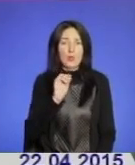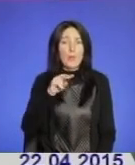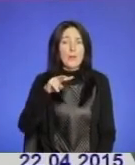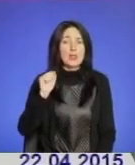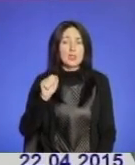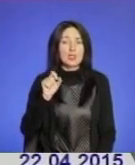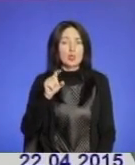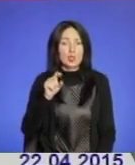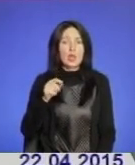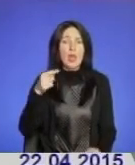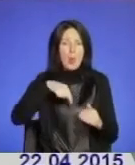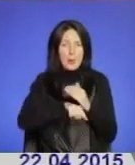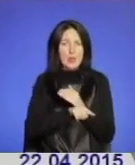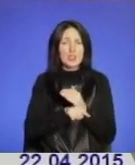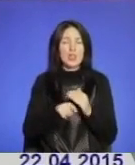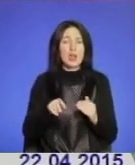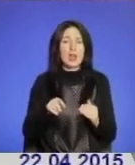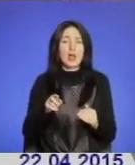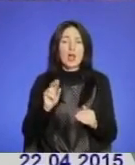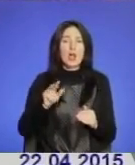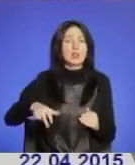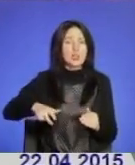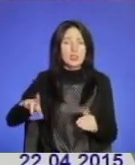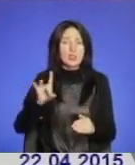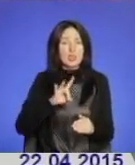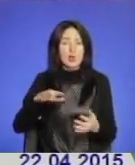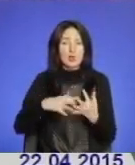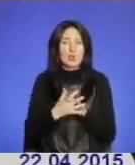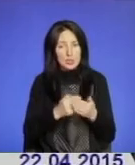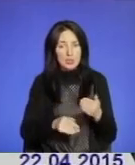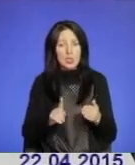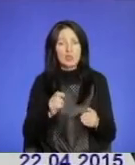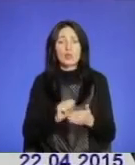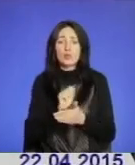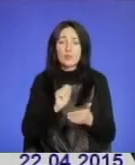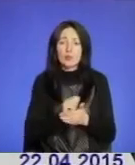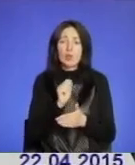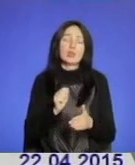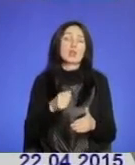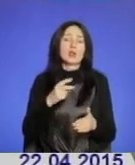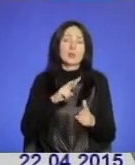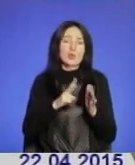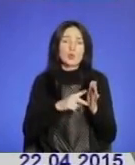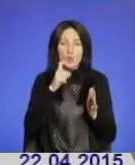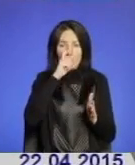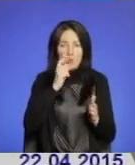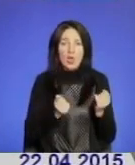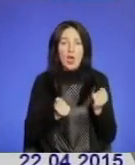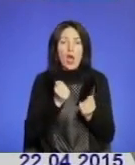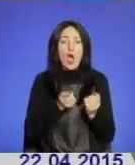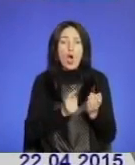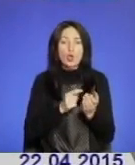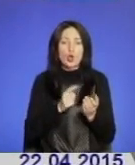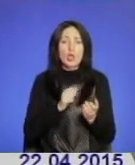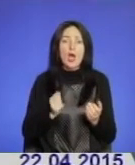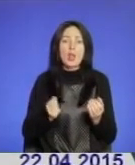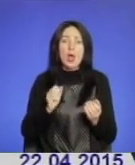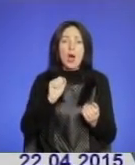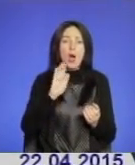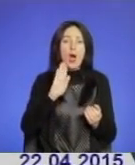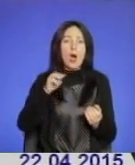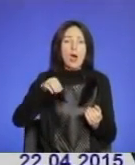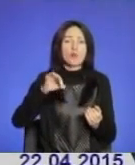над Стрипою, Бучицький район, Заліщицький район, село Добрівляне, Урочище Червоне, село Нирків, Джуринський водоспад і назад